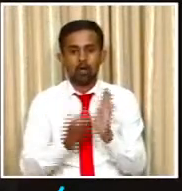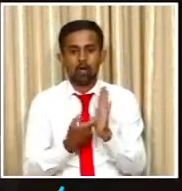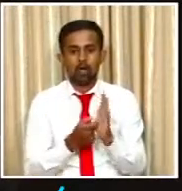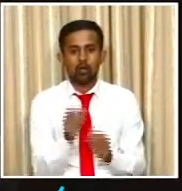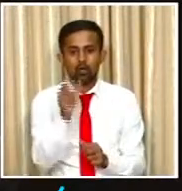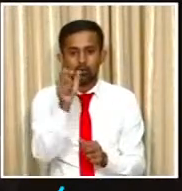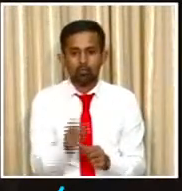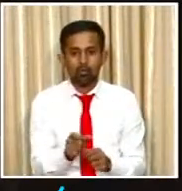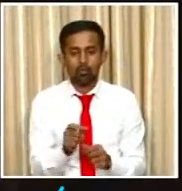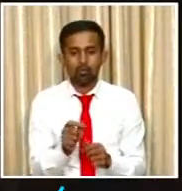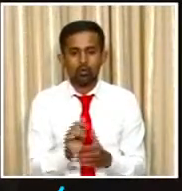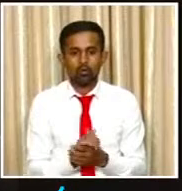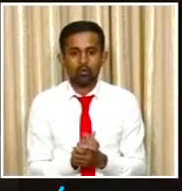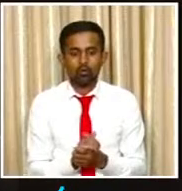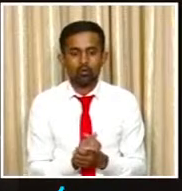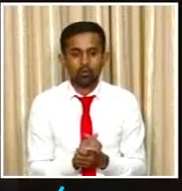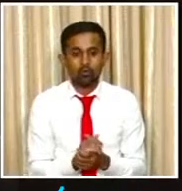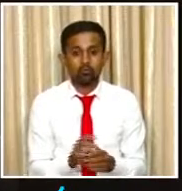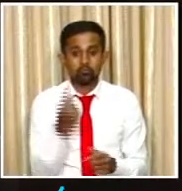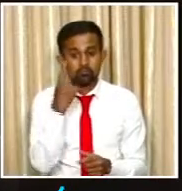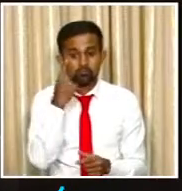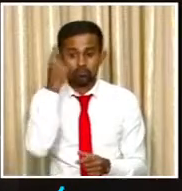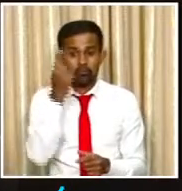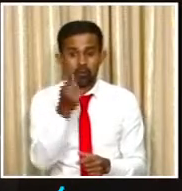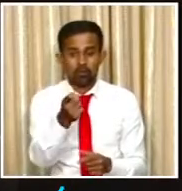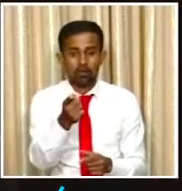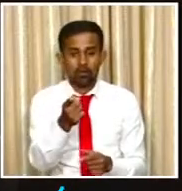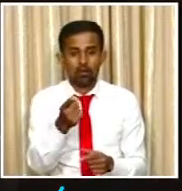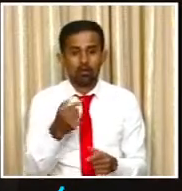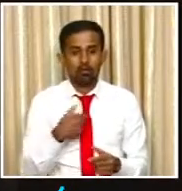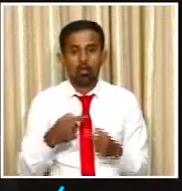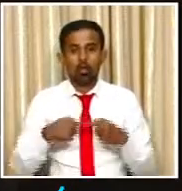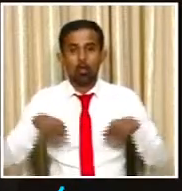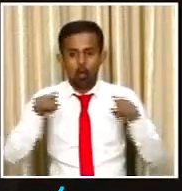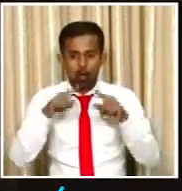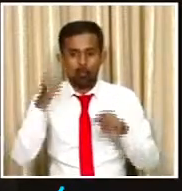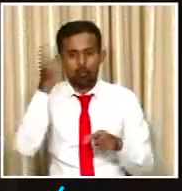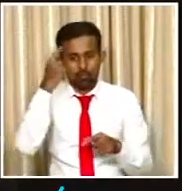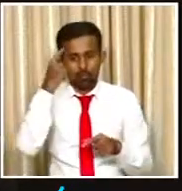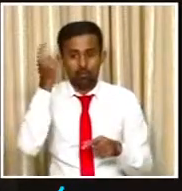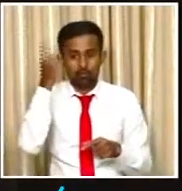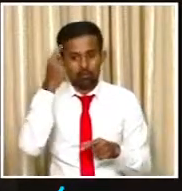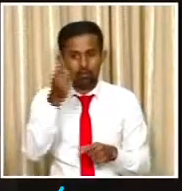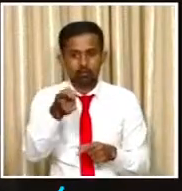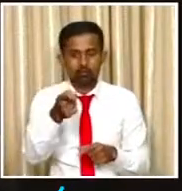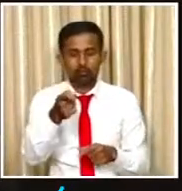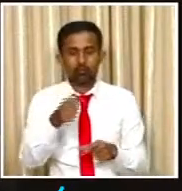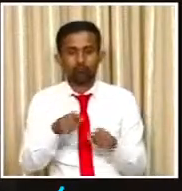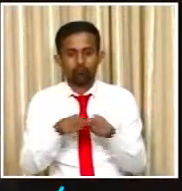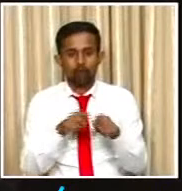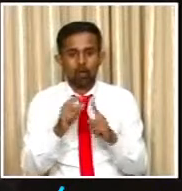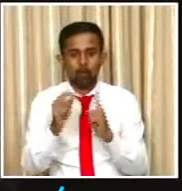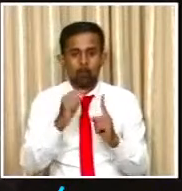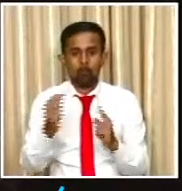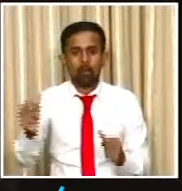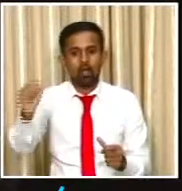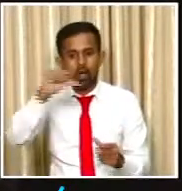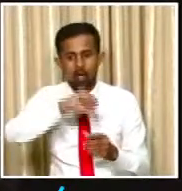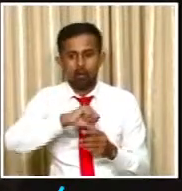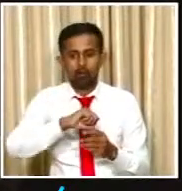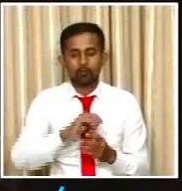බණ්ඩාර පාර්ලිමේන්තු ඕවට හරි දක්ෂයි අපි සියලු දෙනාම දන්නවා දක්ෂයි කියලා ඒවට එහෙම තමයි මේ පාර්ලිමේන්තුවට